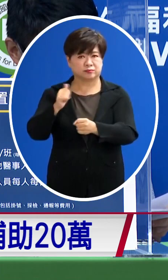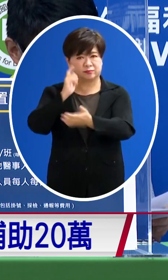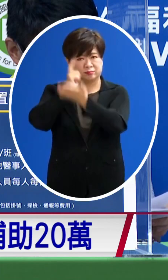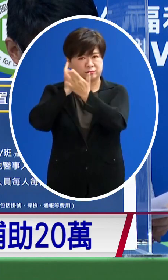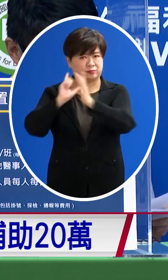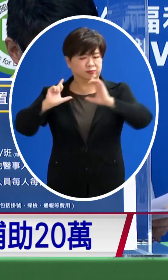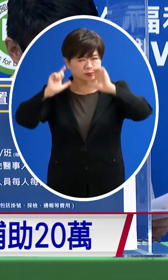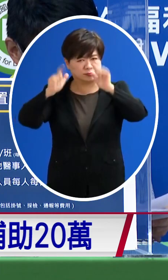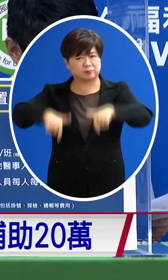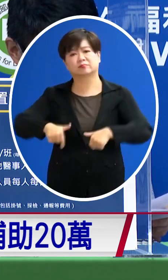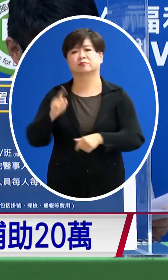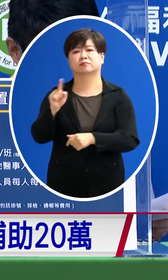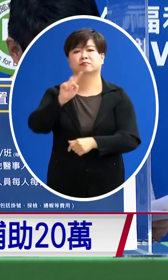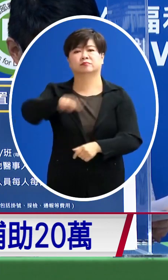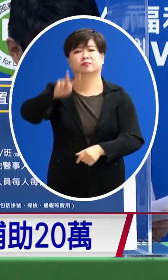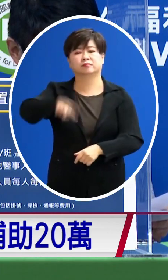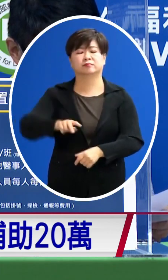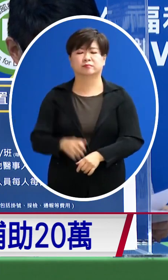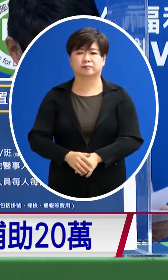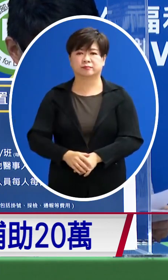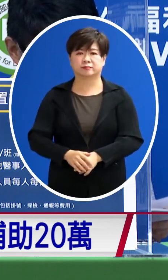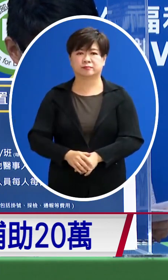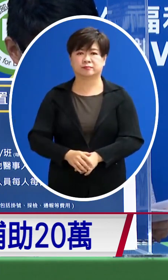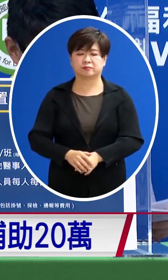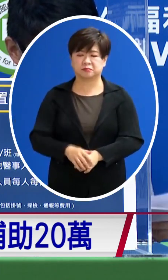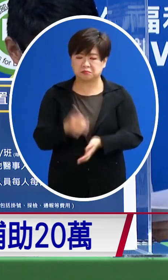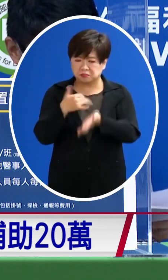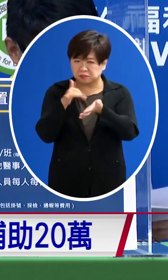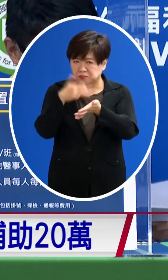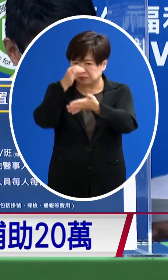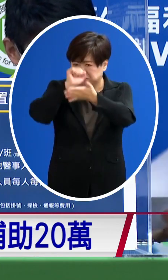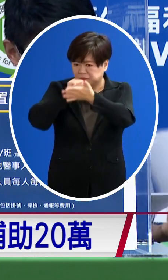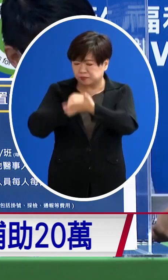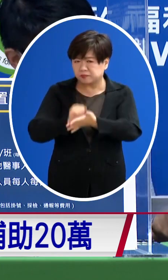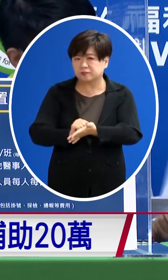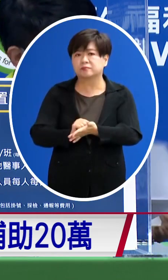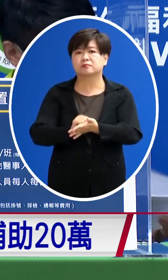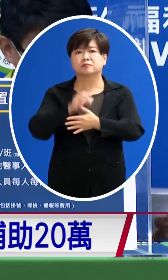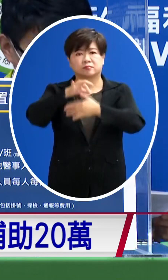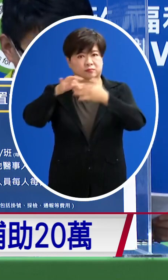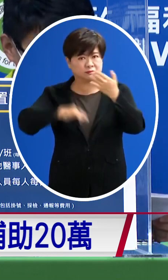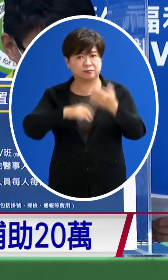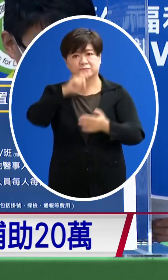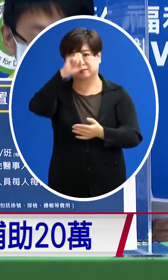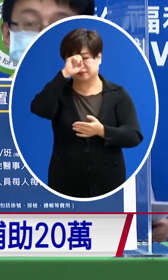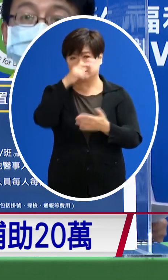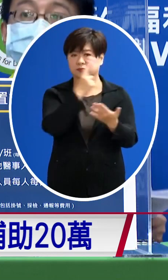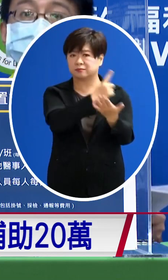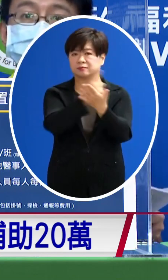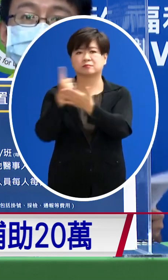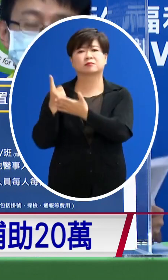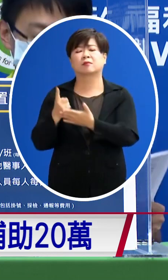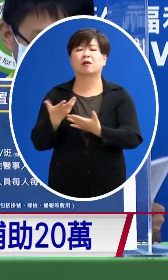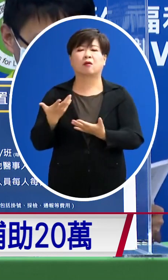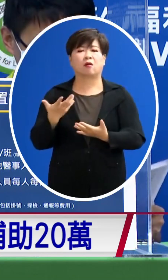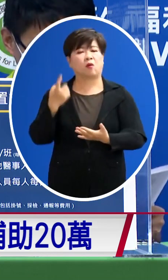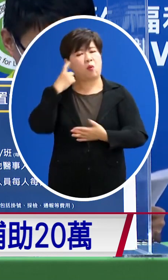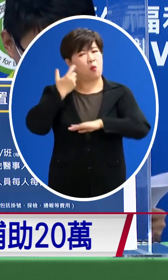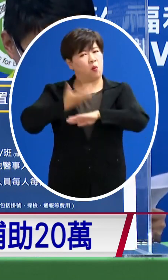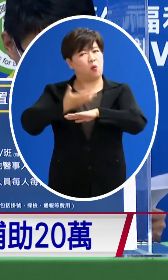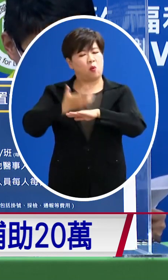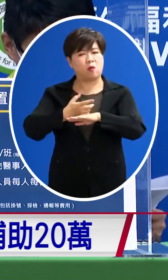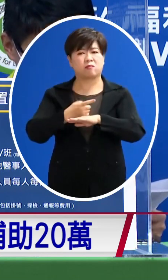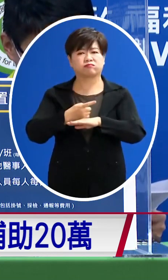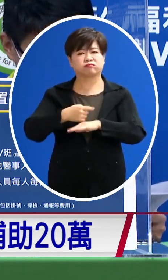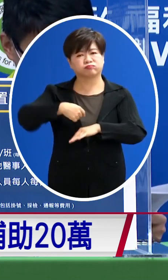2000元，好，那以这样的一个哈补助的费用标准哈，那希望大家能够比较没有后顾之忧，那及